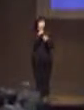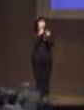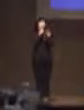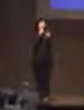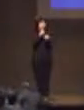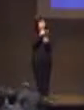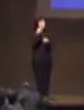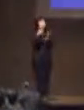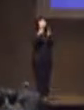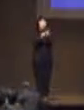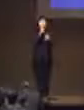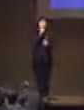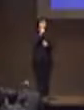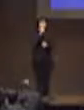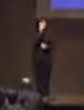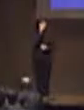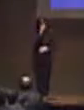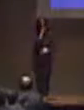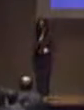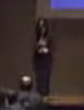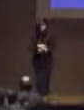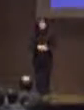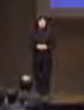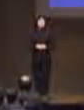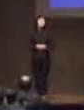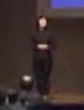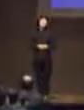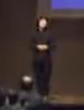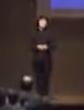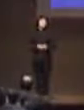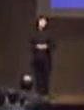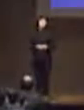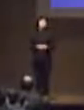大石邦彦です。どうぞよろしくお願いいたします。